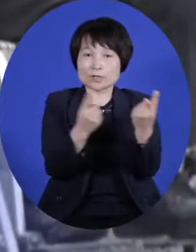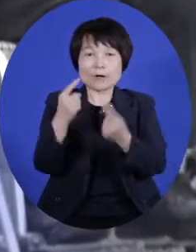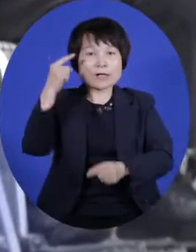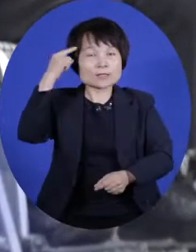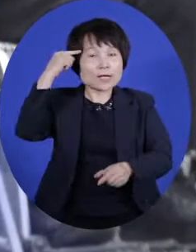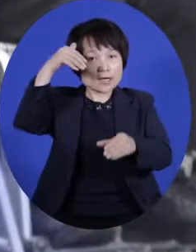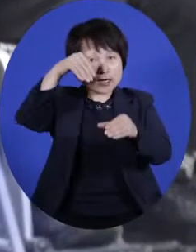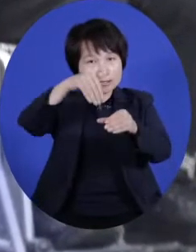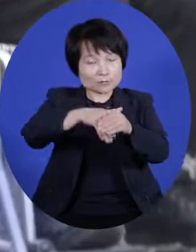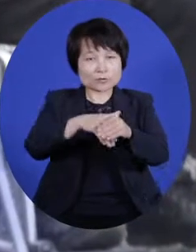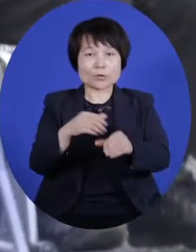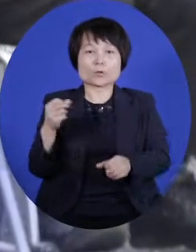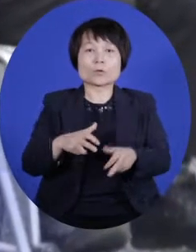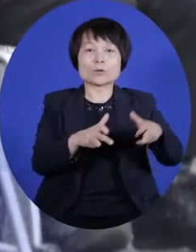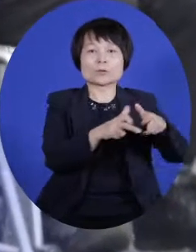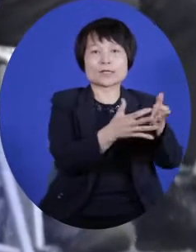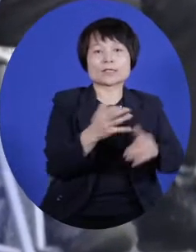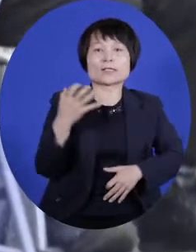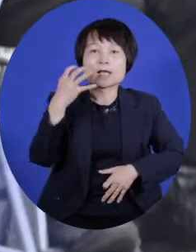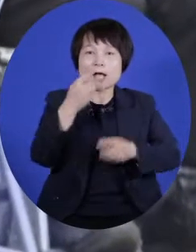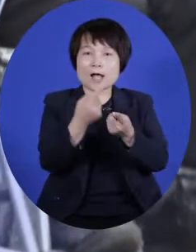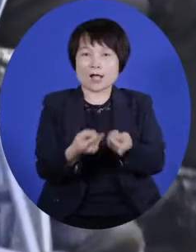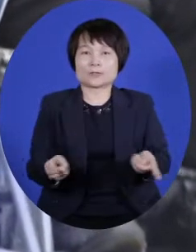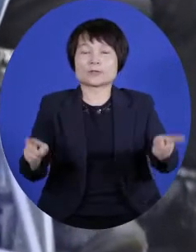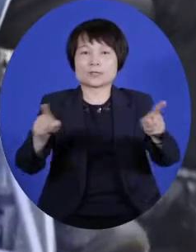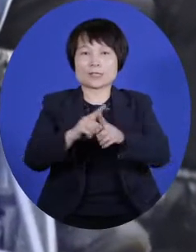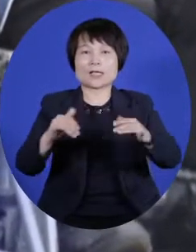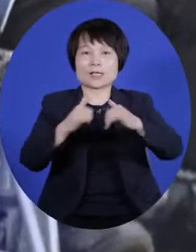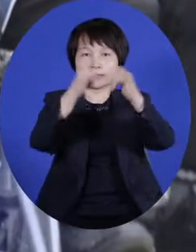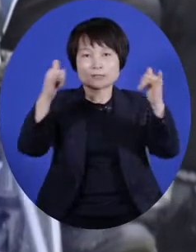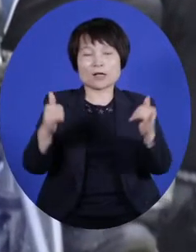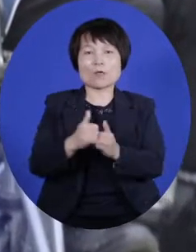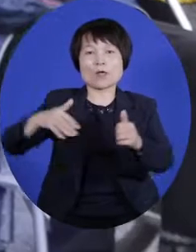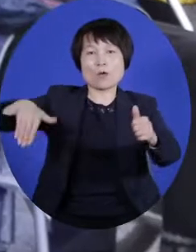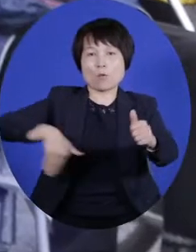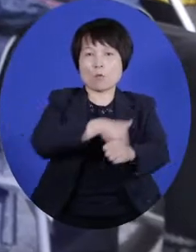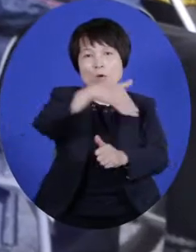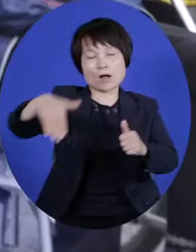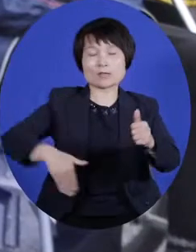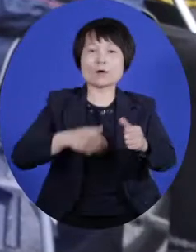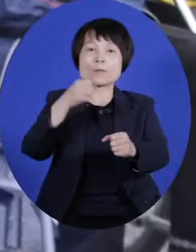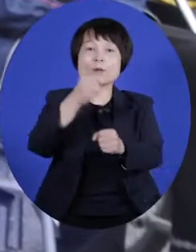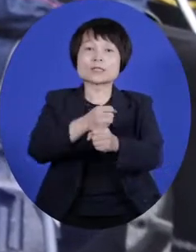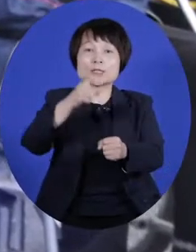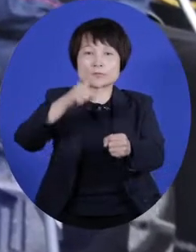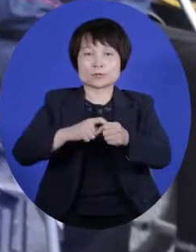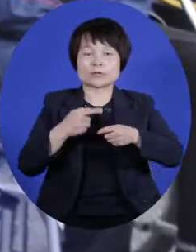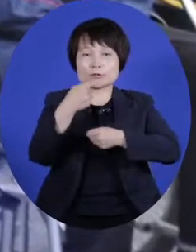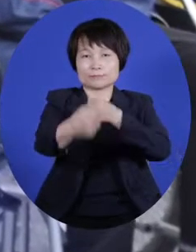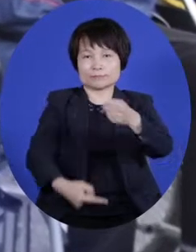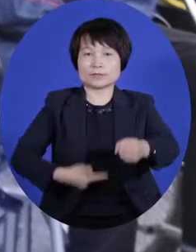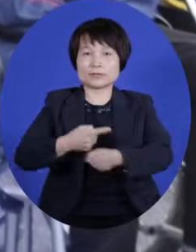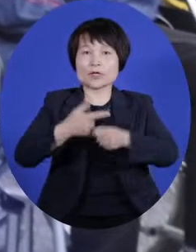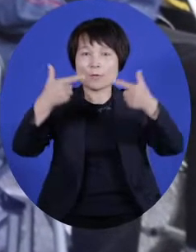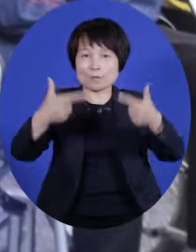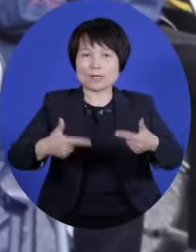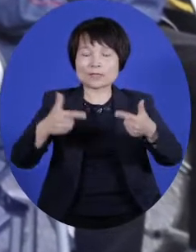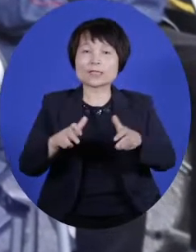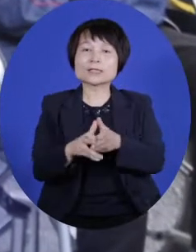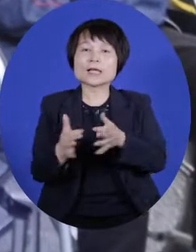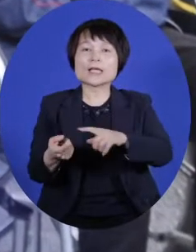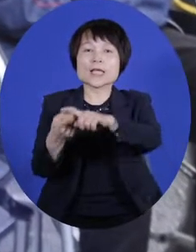재활 의욕을 심어주고 장애인과 비장애인이 더불어 함께 살아가는 사회 환경 조성을 목적으로 매년